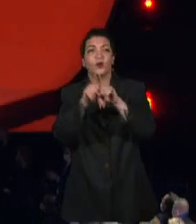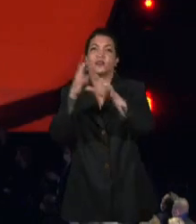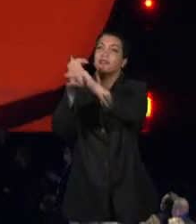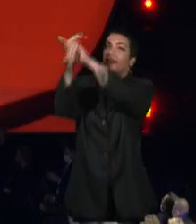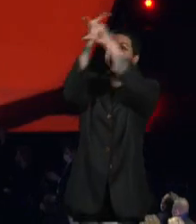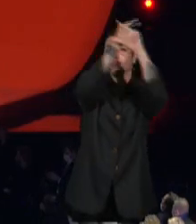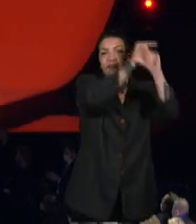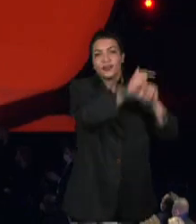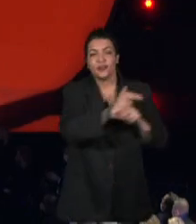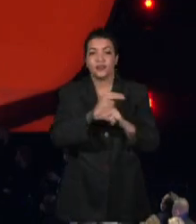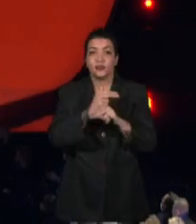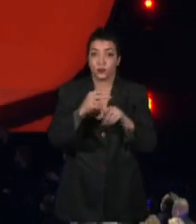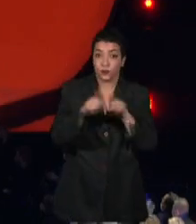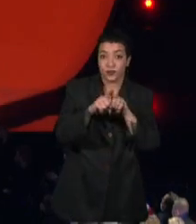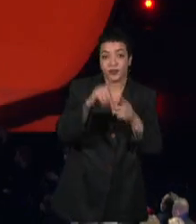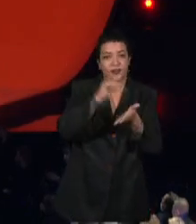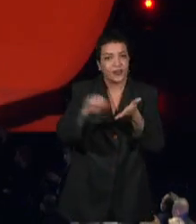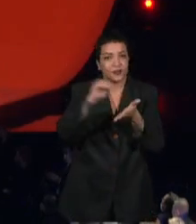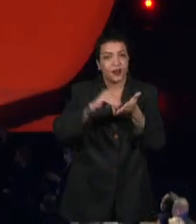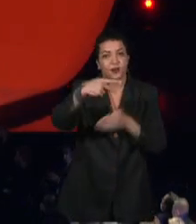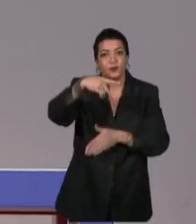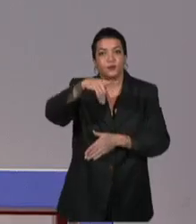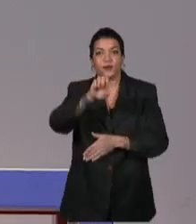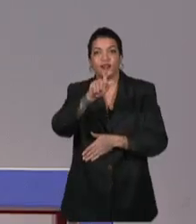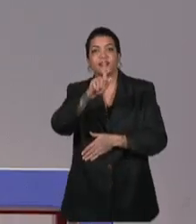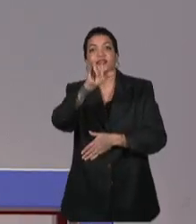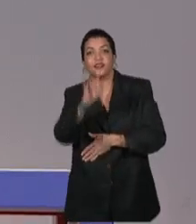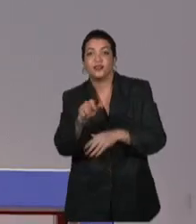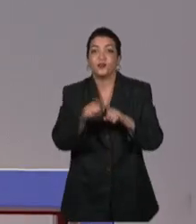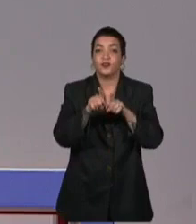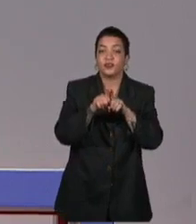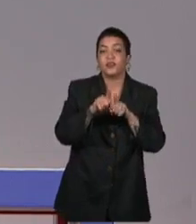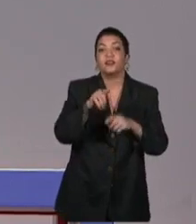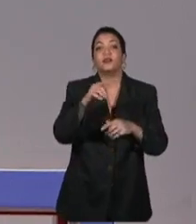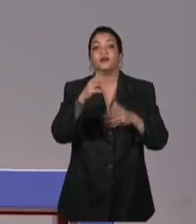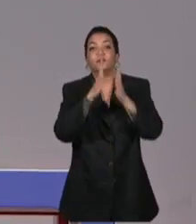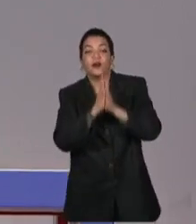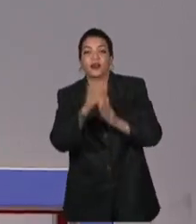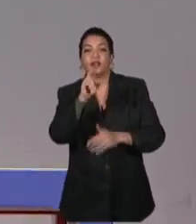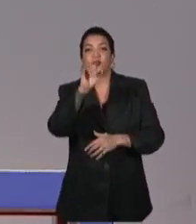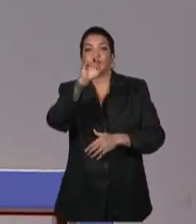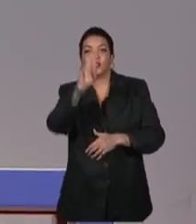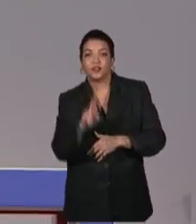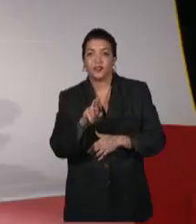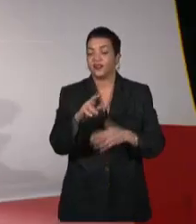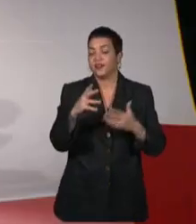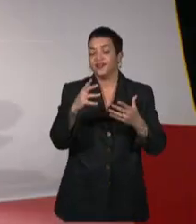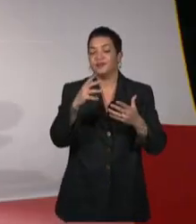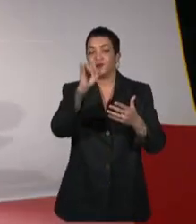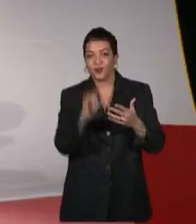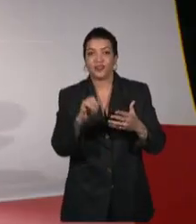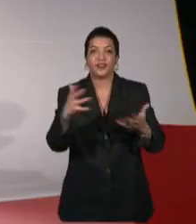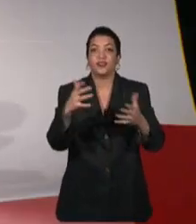La France de Peggy et celle de Marie Curie. La France qui s'assume et qui se réinvente. La voilà